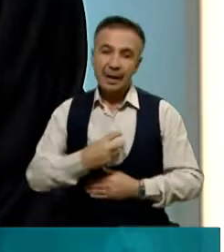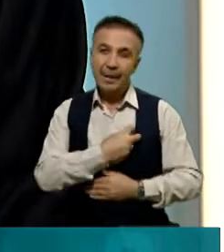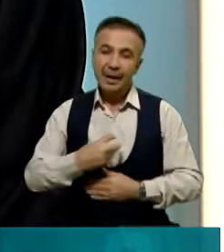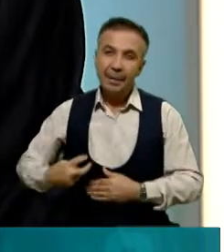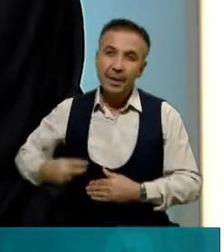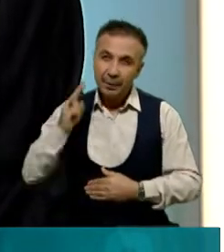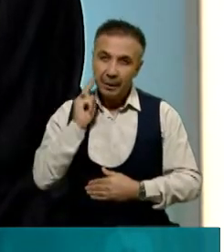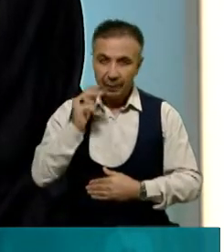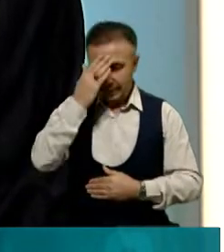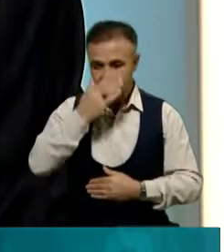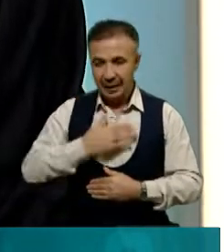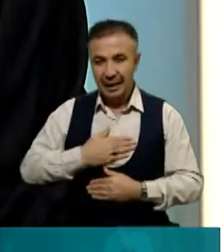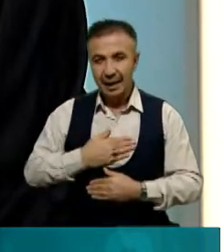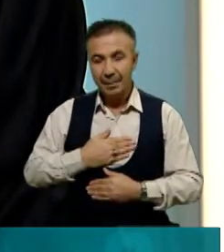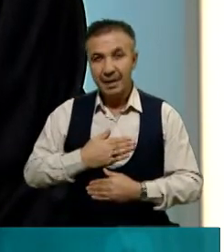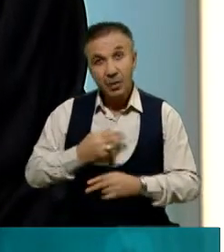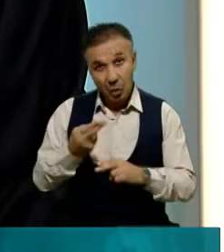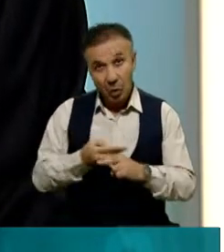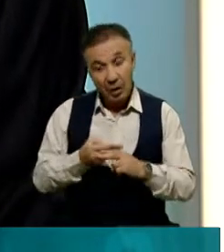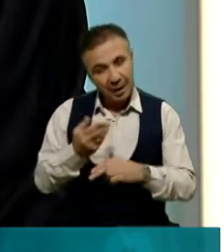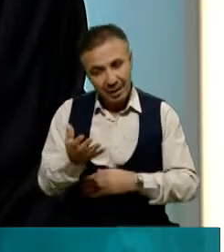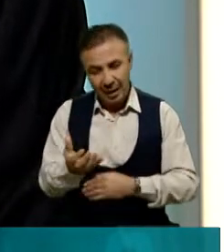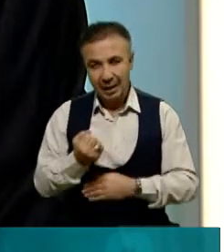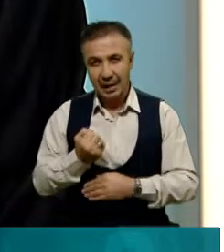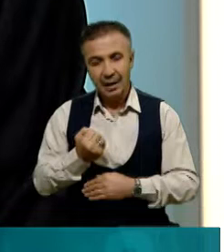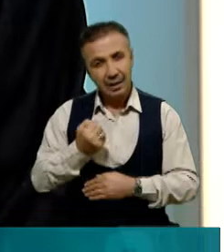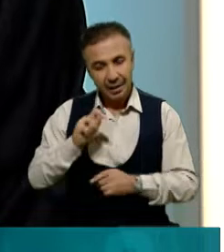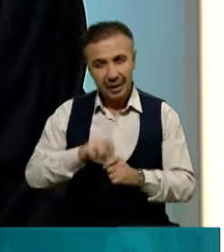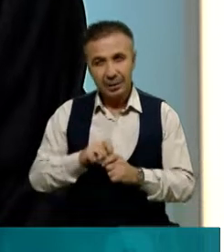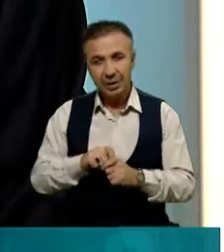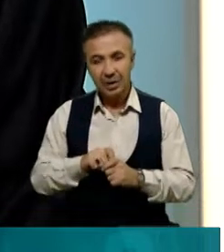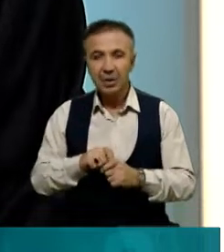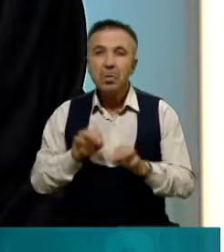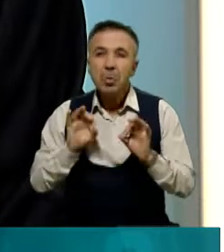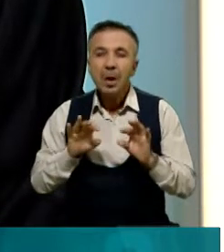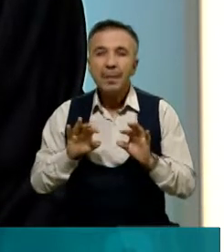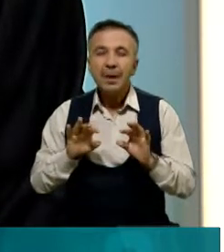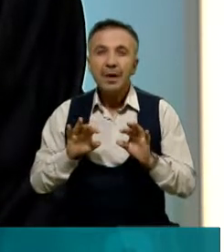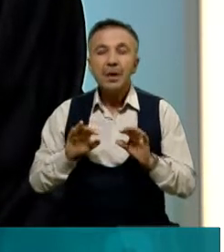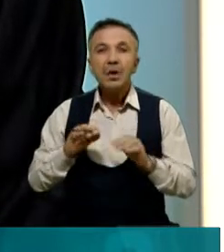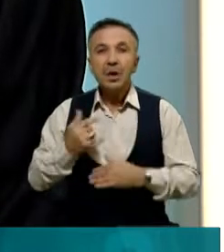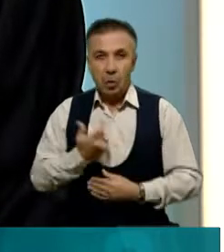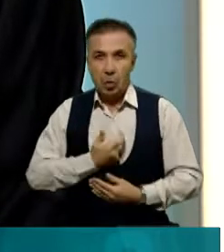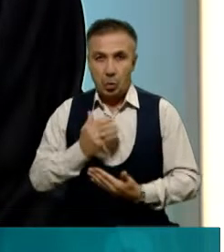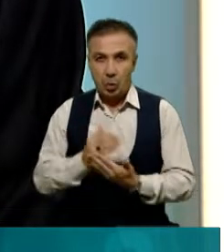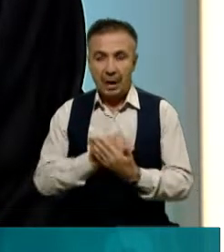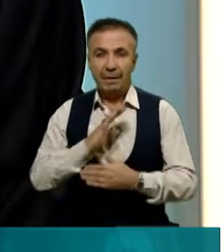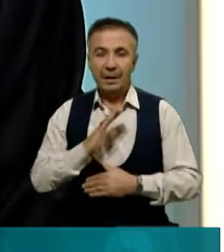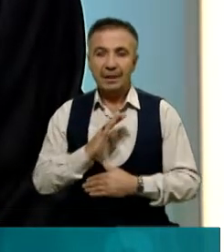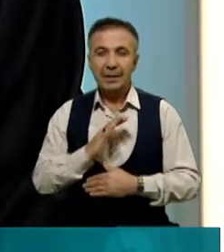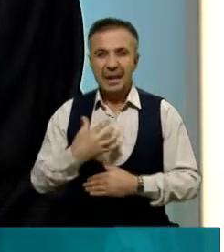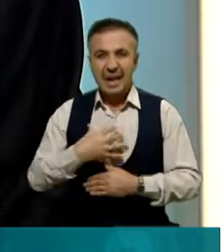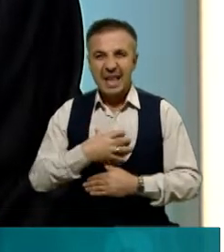Efendimizin uygulamasıyla öğreniriz. Bir de şöyle genel bir kural vardır. Dini